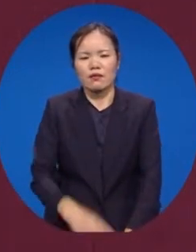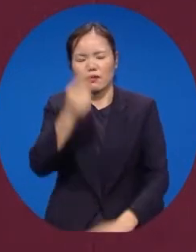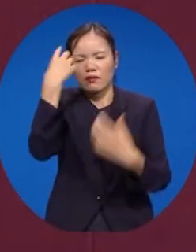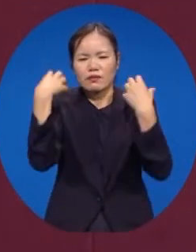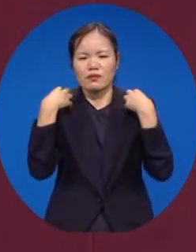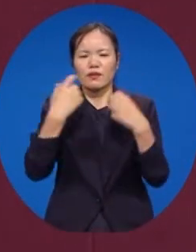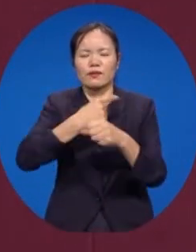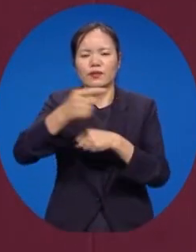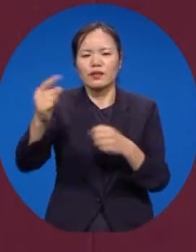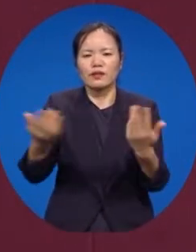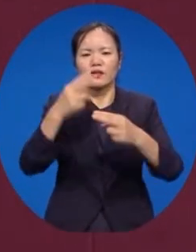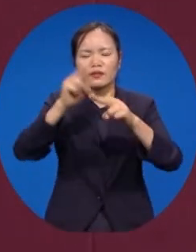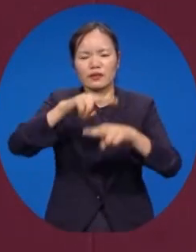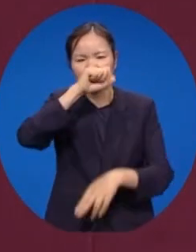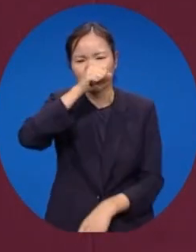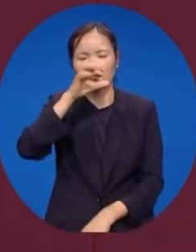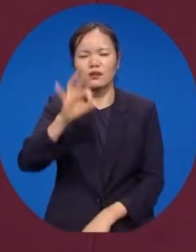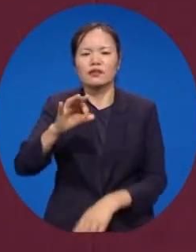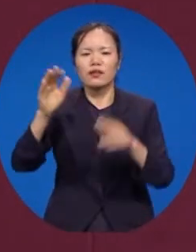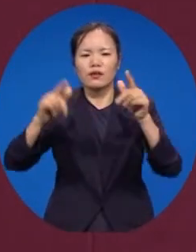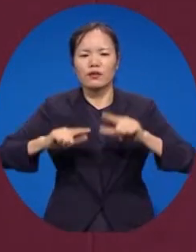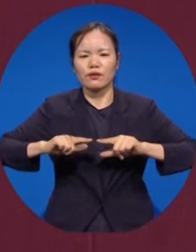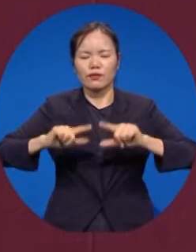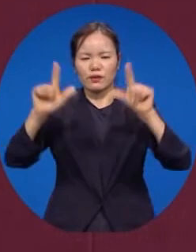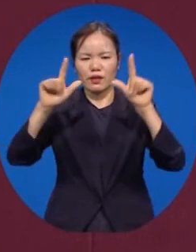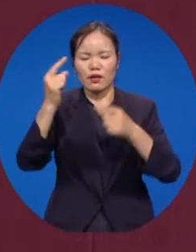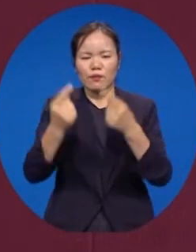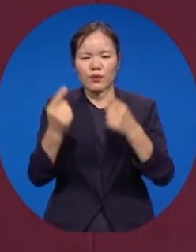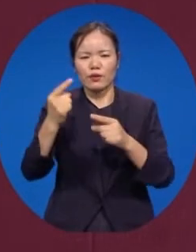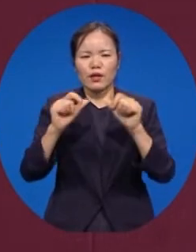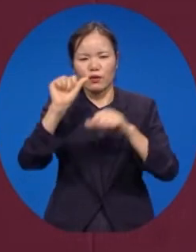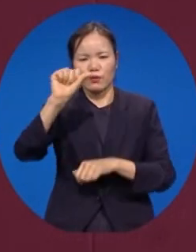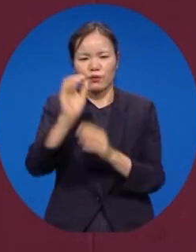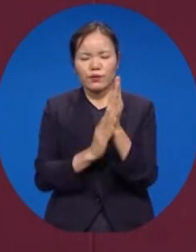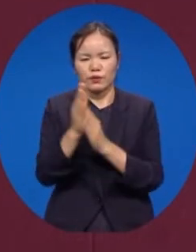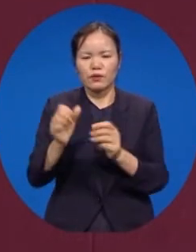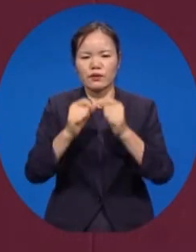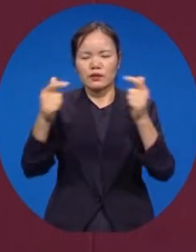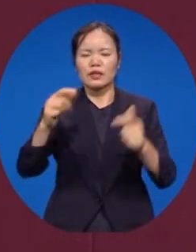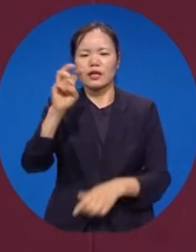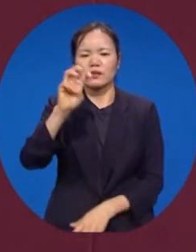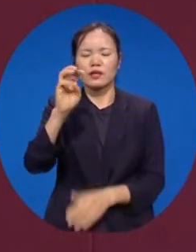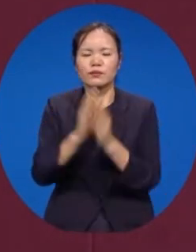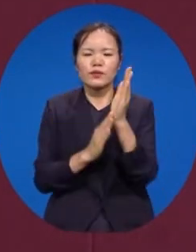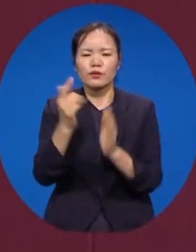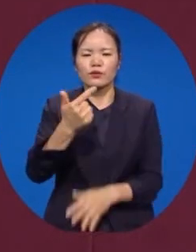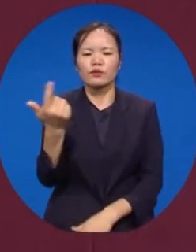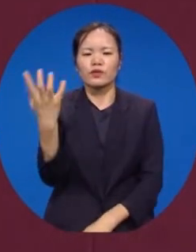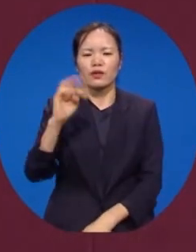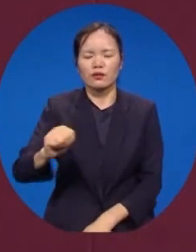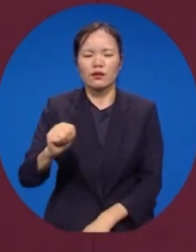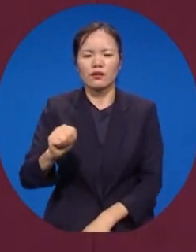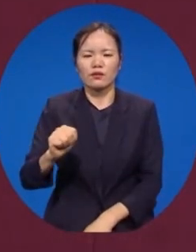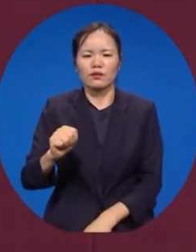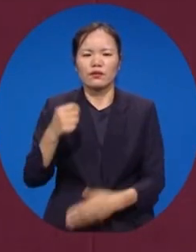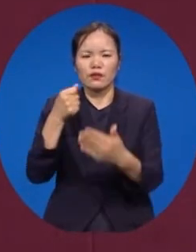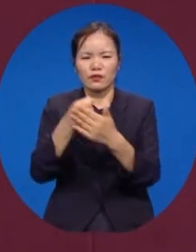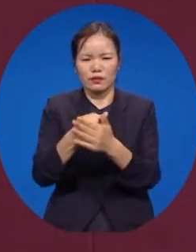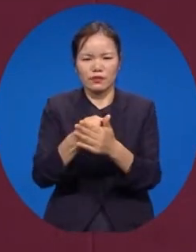정부는 내년 일자리 예산을 올해보다 5조 원 늘어난 30조 6천억 원으로